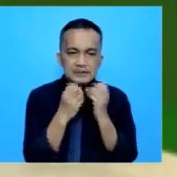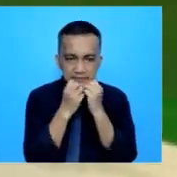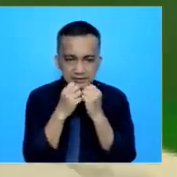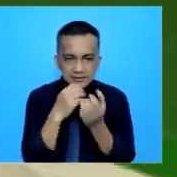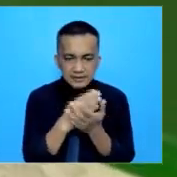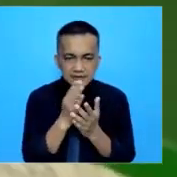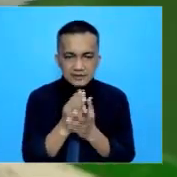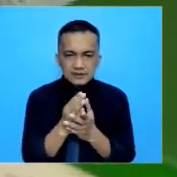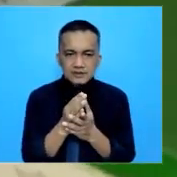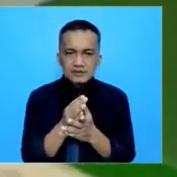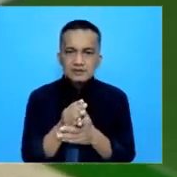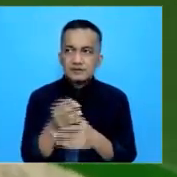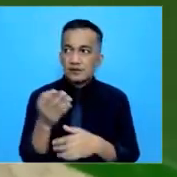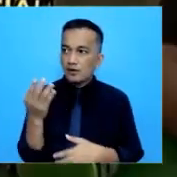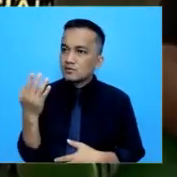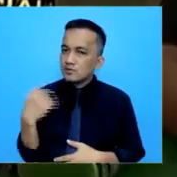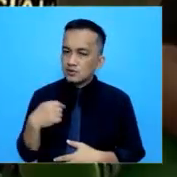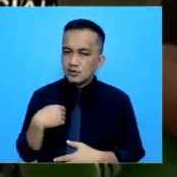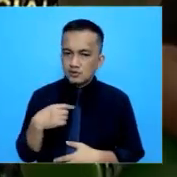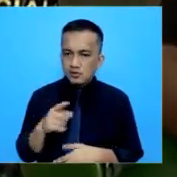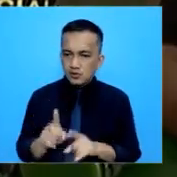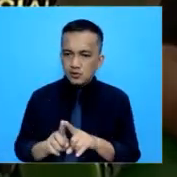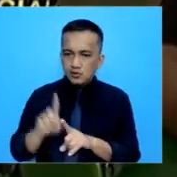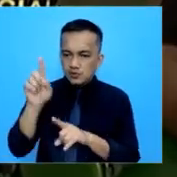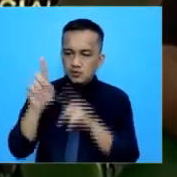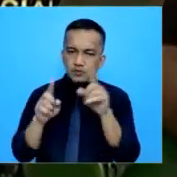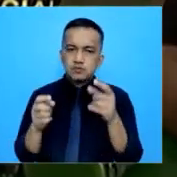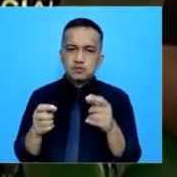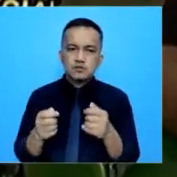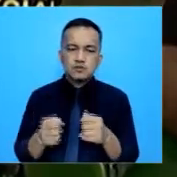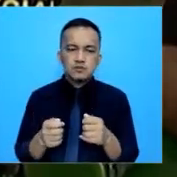katulad dati talaga, yung mga quitis napakamura. So ngayon,